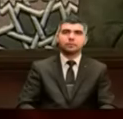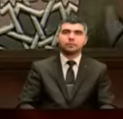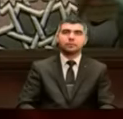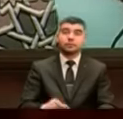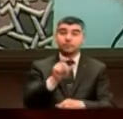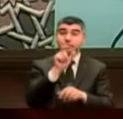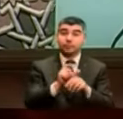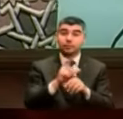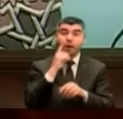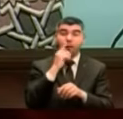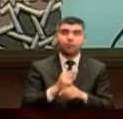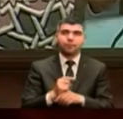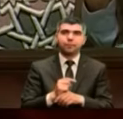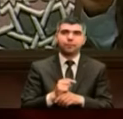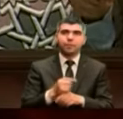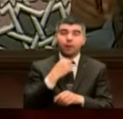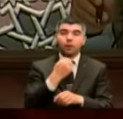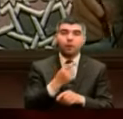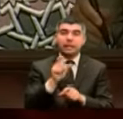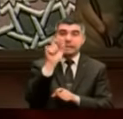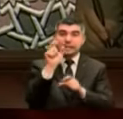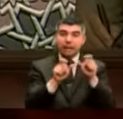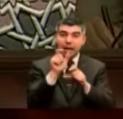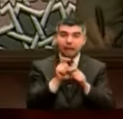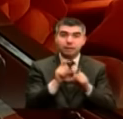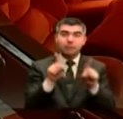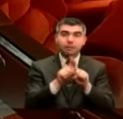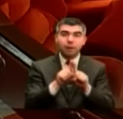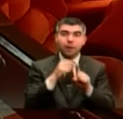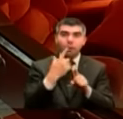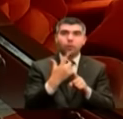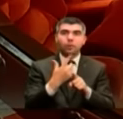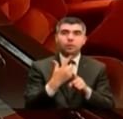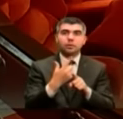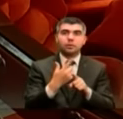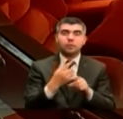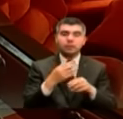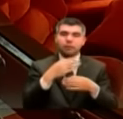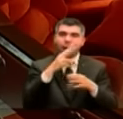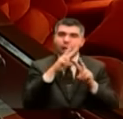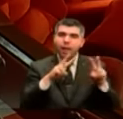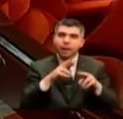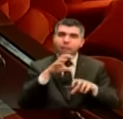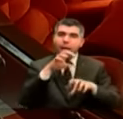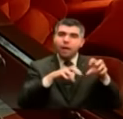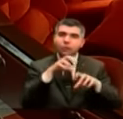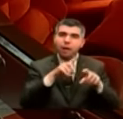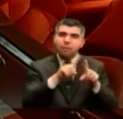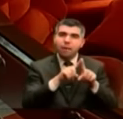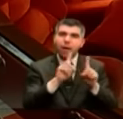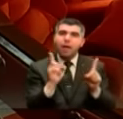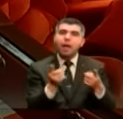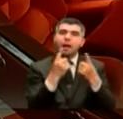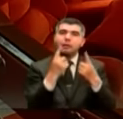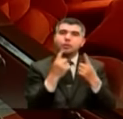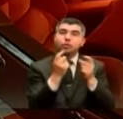النائب، غير باش تعرف الساكنة، راه اللي كاين في الحوض ديال تندرارة هو غاز تقليدي وتتقوم به شركة